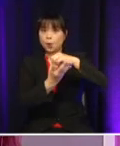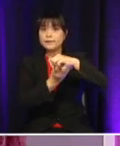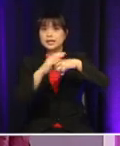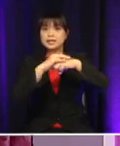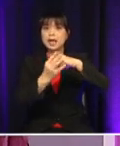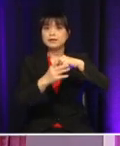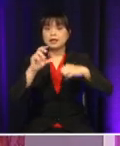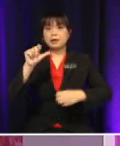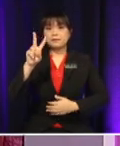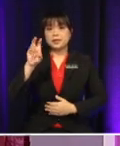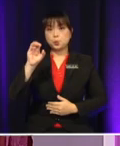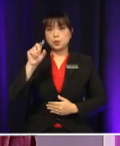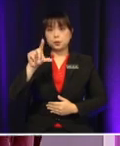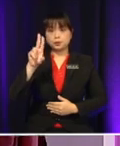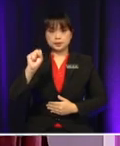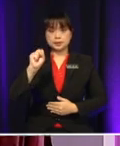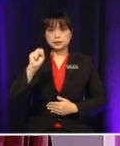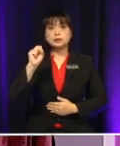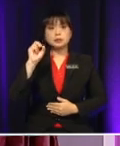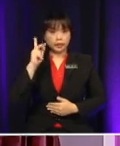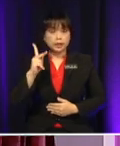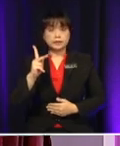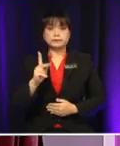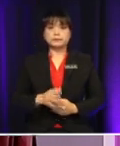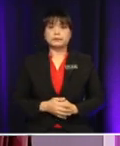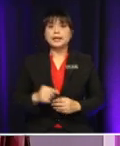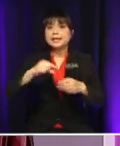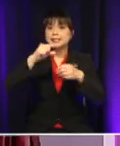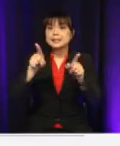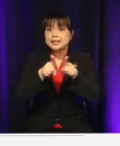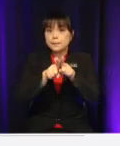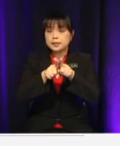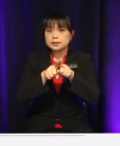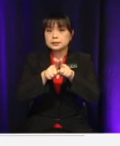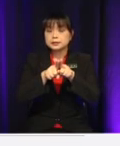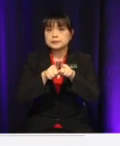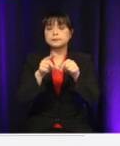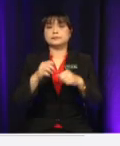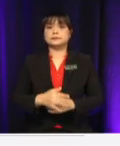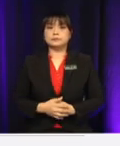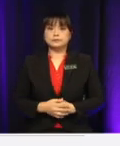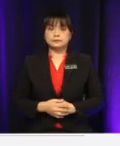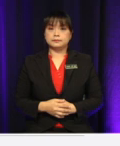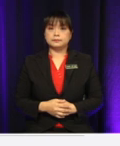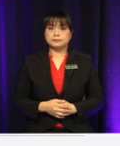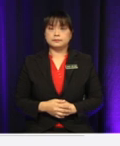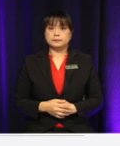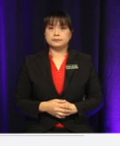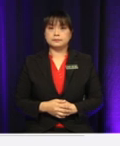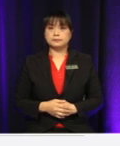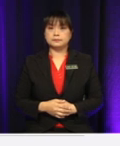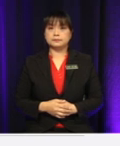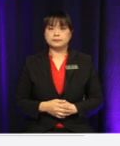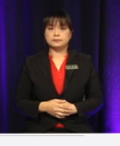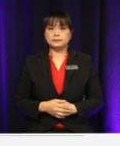perkara yang sangat penting oksida akan meresap dari darah di dekat binary